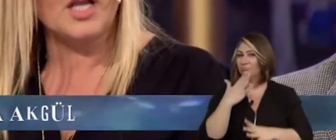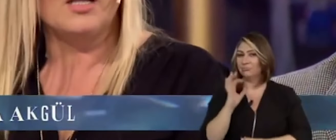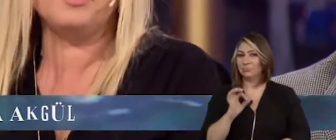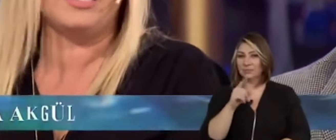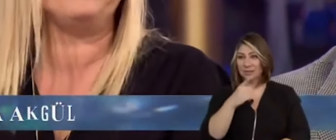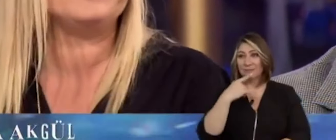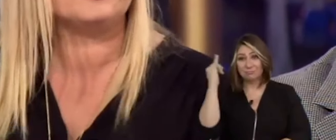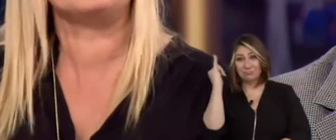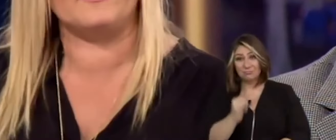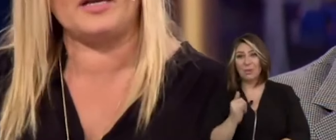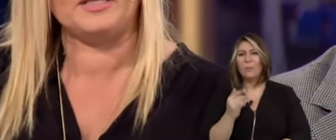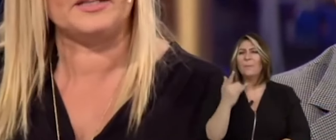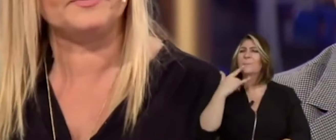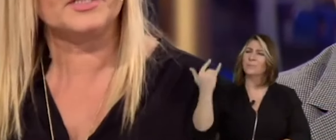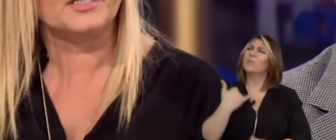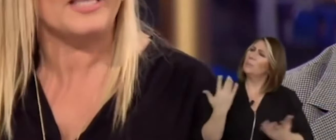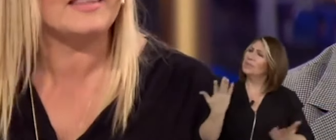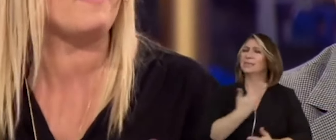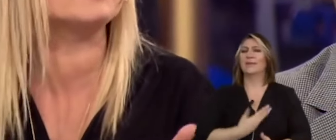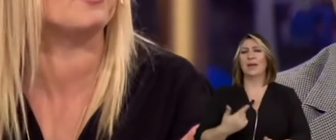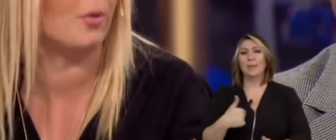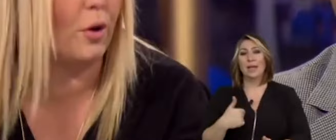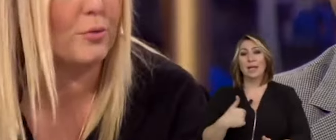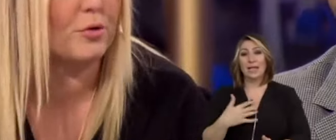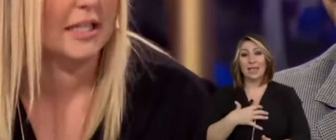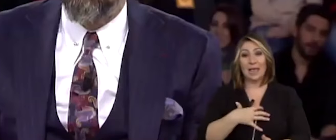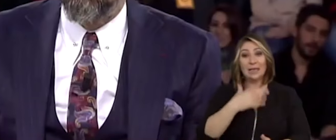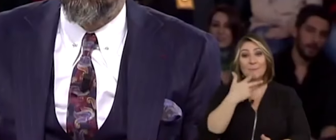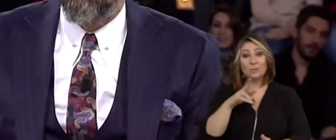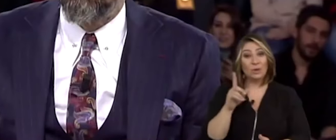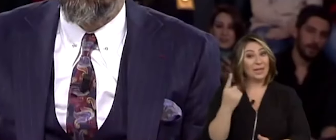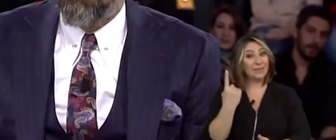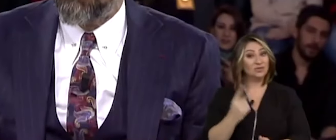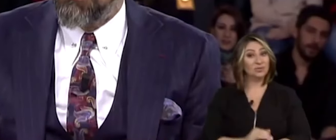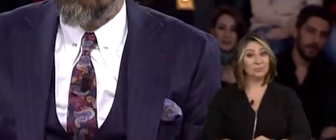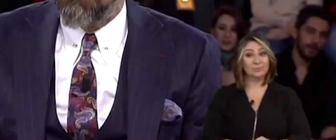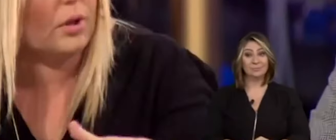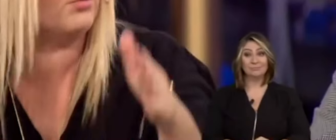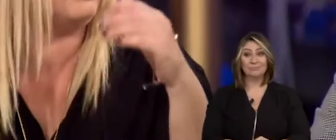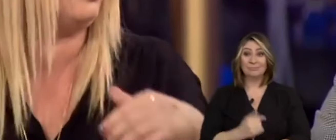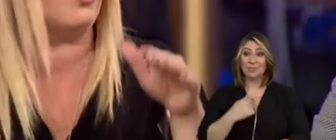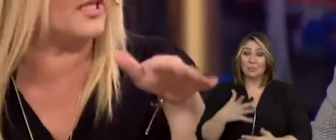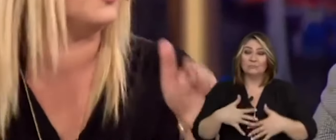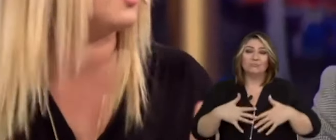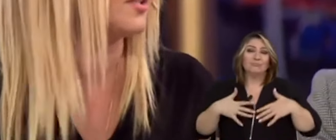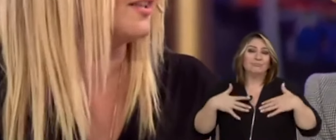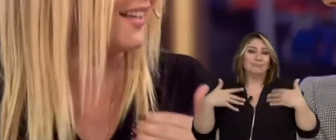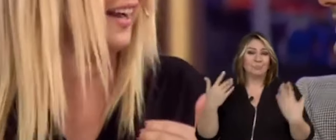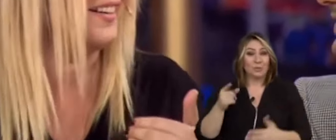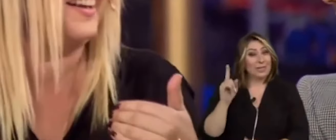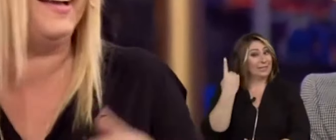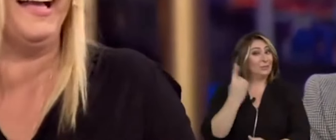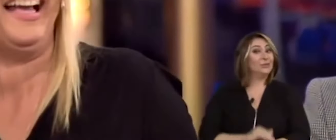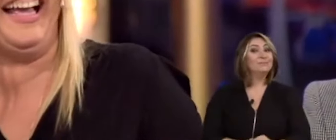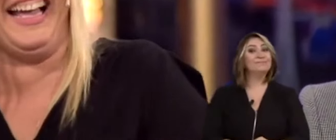benzettim efendim. Beni her gün benzetir ama sever beni. Evet. Kendine benzetiyor biliyor musunuz? İlginçtir. Bu da Allah. Ben de bununla gurur duyuyorum. O da ilginçtir. Allah